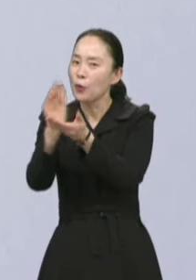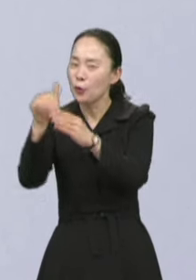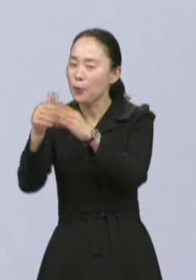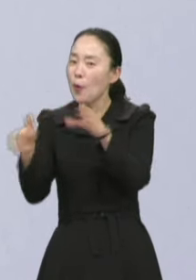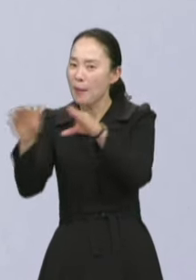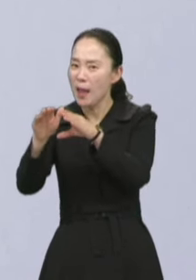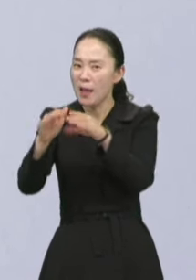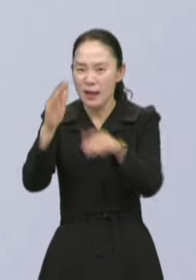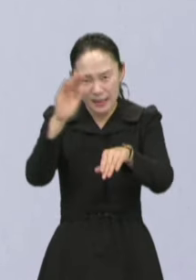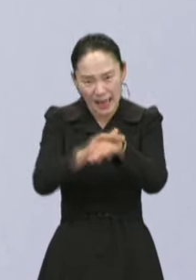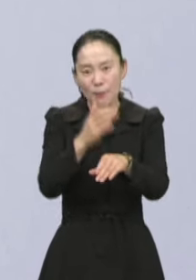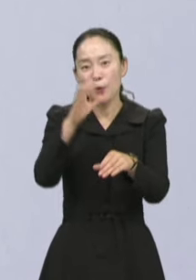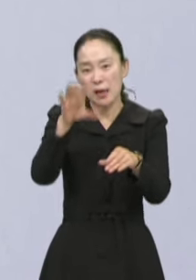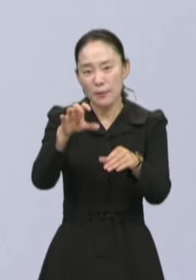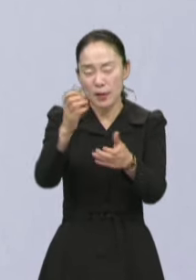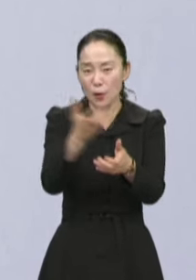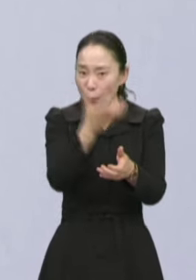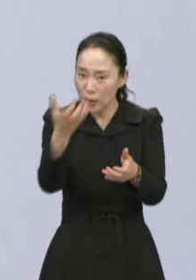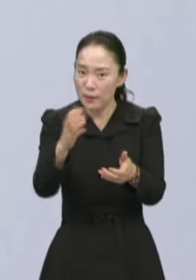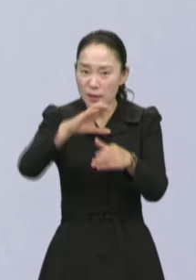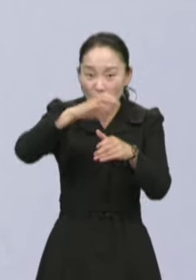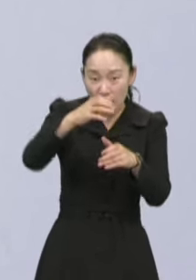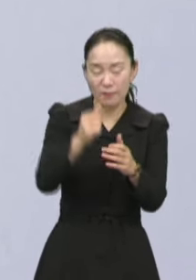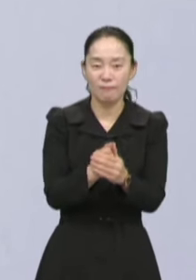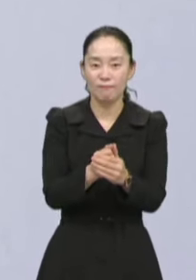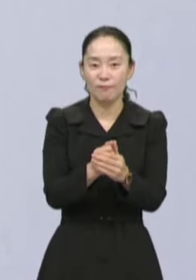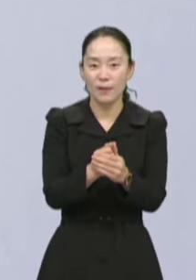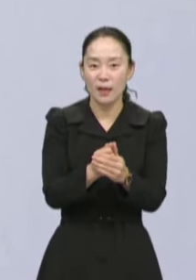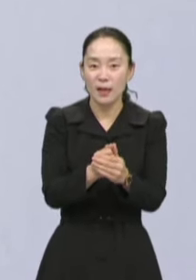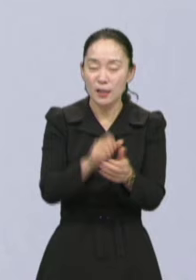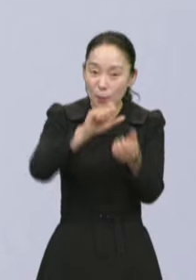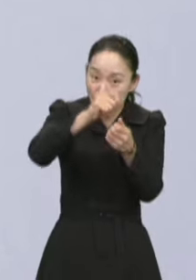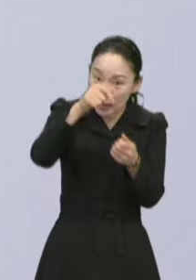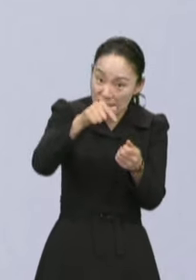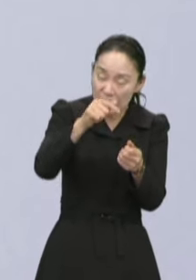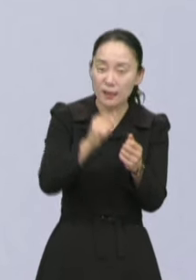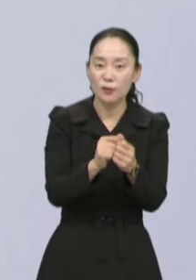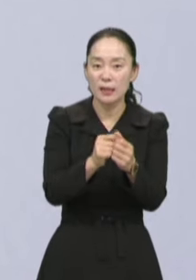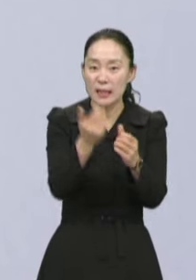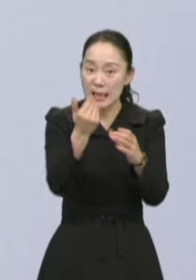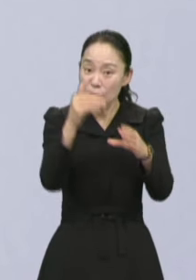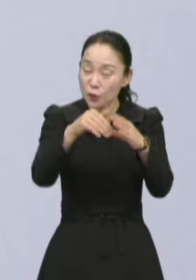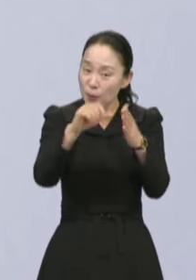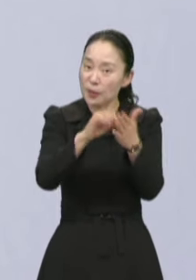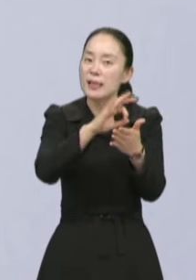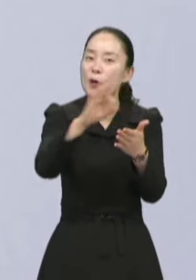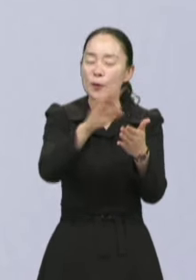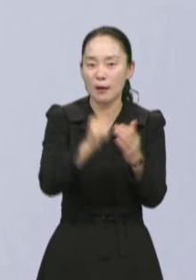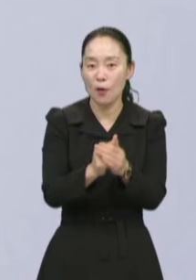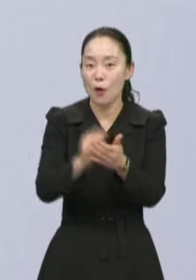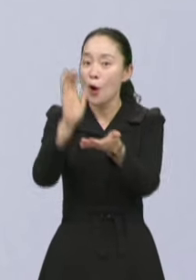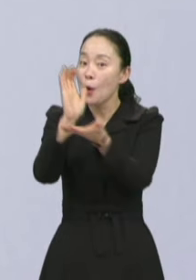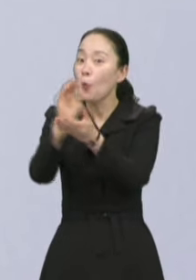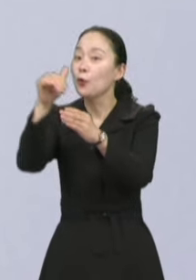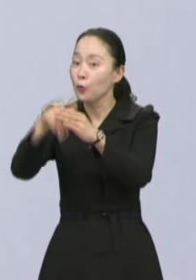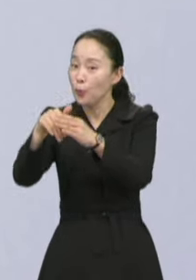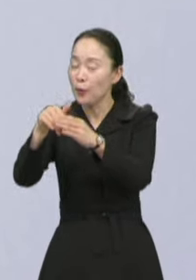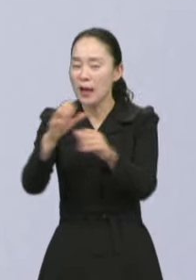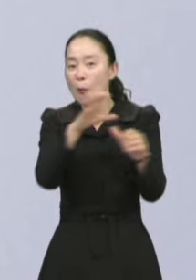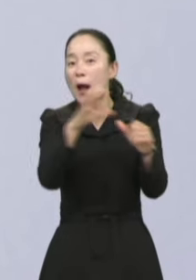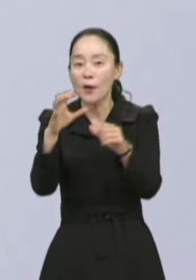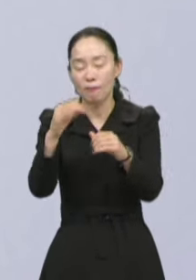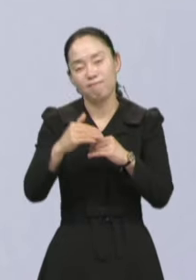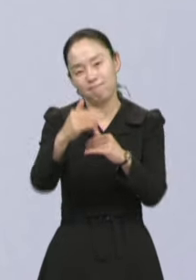채 옮기면서 일부 열린 것으로 보인다며 봉인지 자국은 사전투표 때 썼던 투표함을 본 투표일에